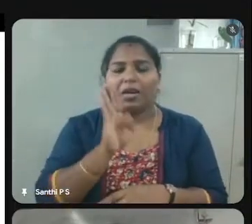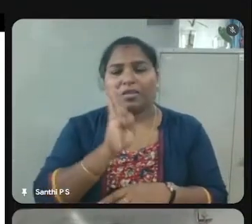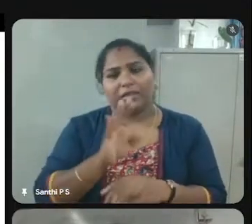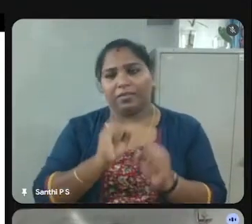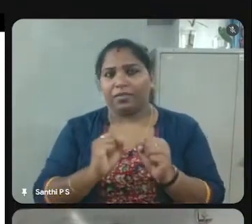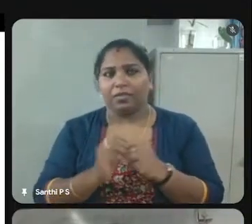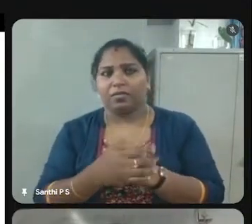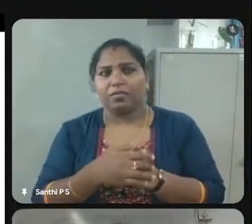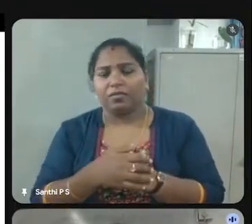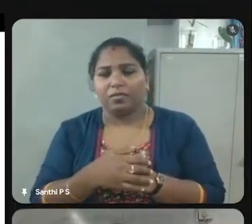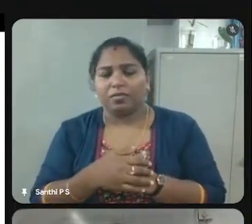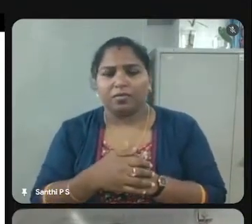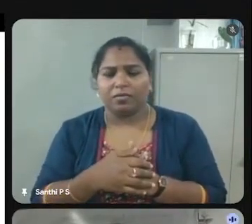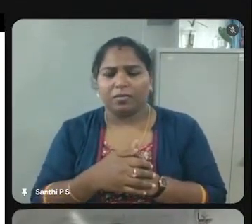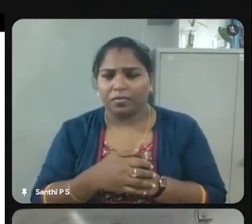എപ്പം